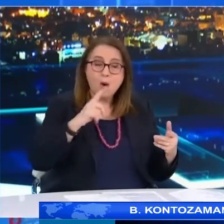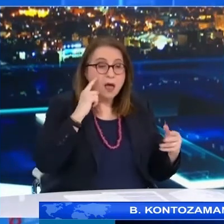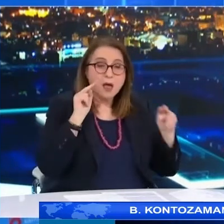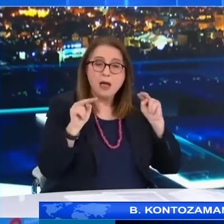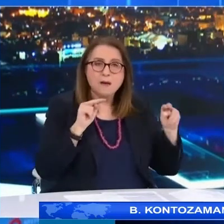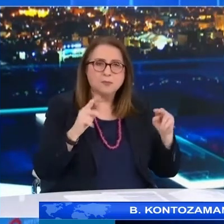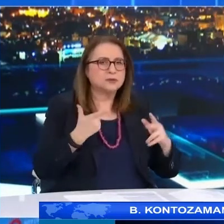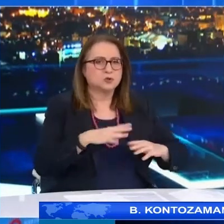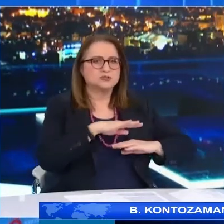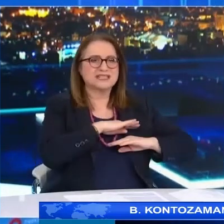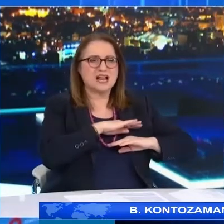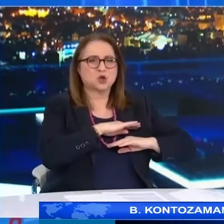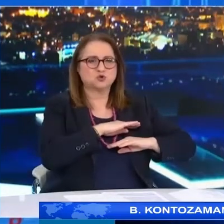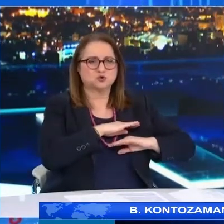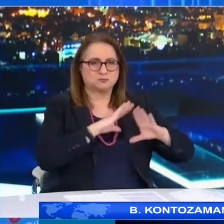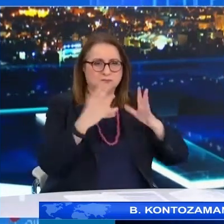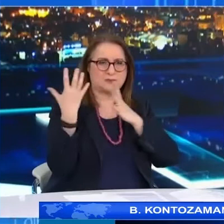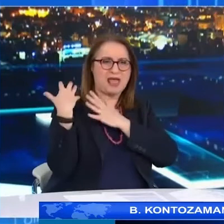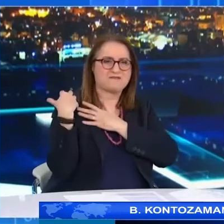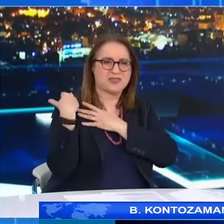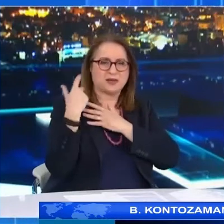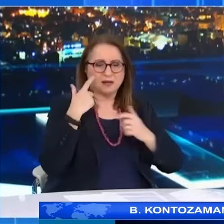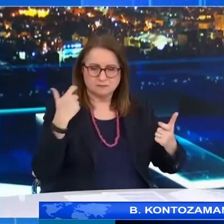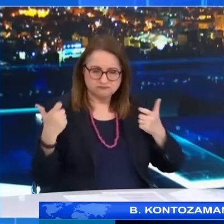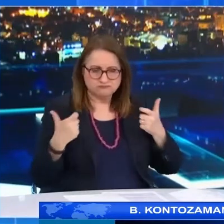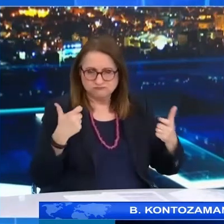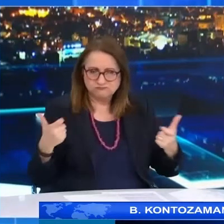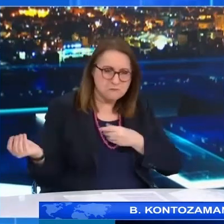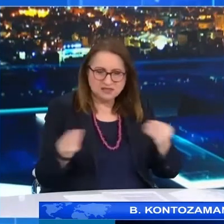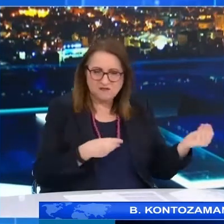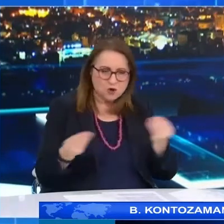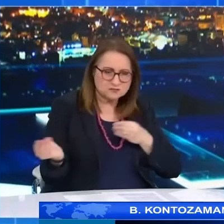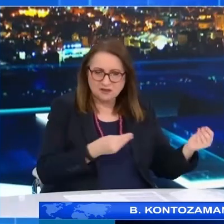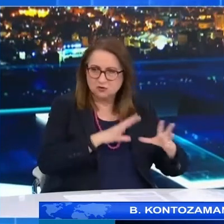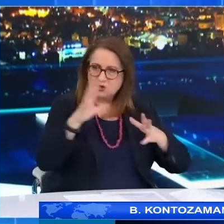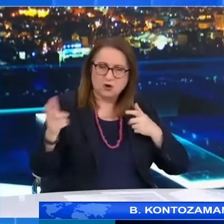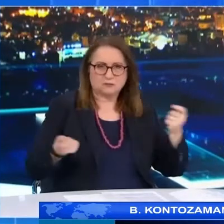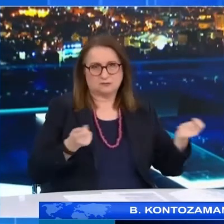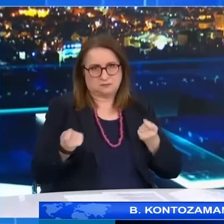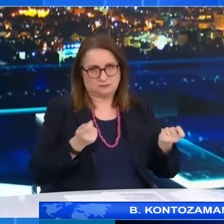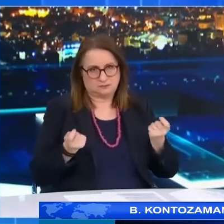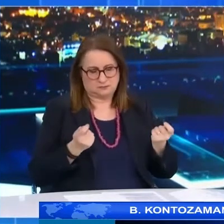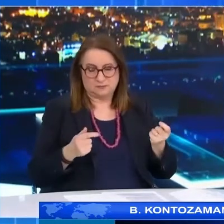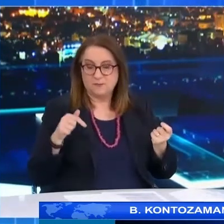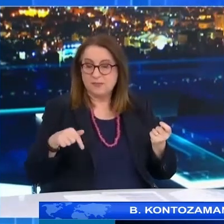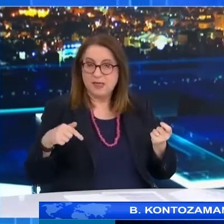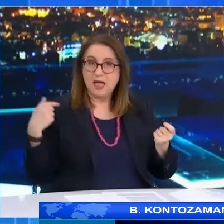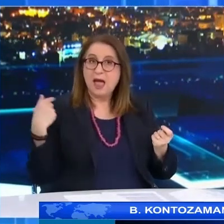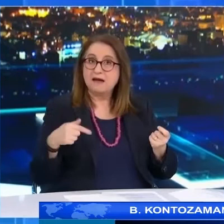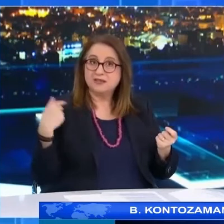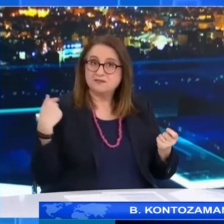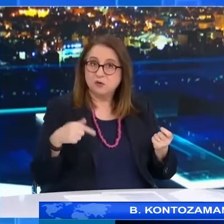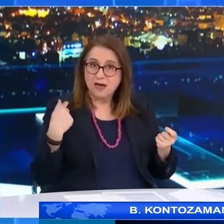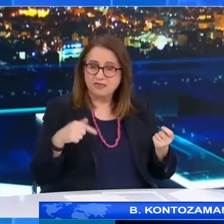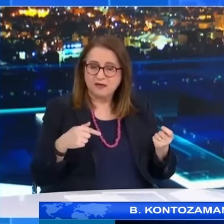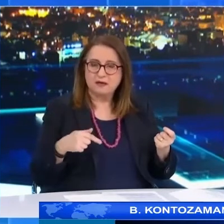αναλάβει οι ένοπλες δυνάμεις. Αυτή την εβδομάδα, με νομοθετική ρύθμιση, δόθηκε η δυνατότητα στα